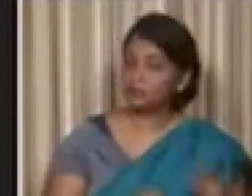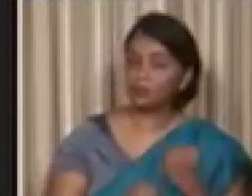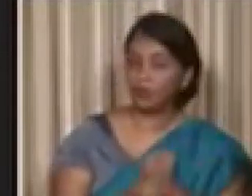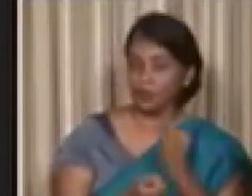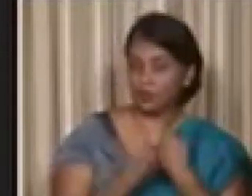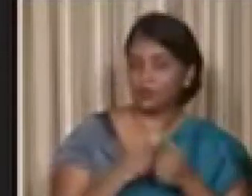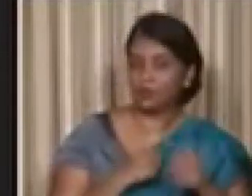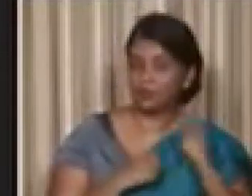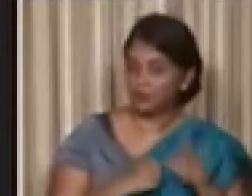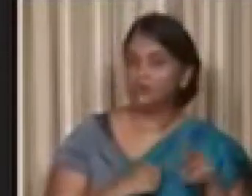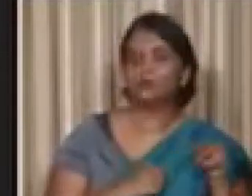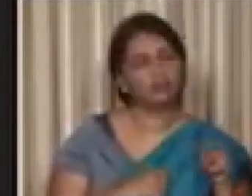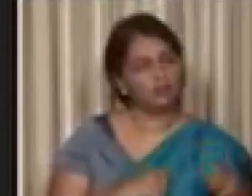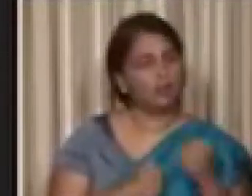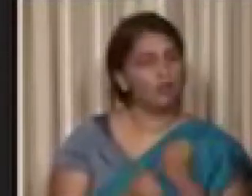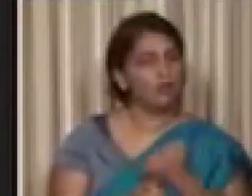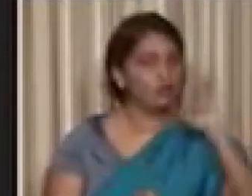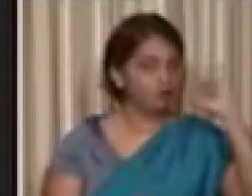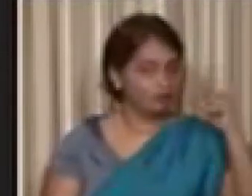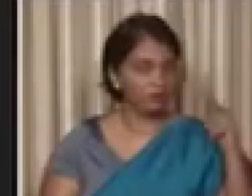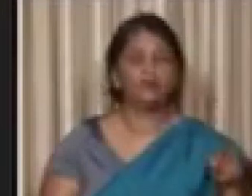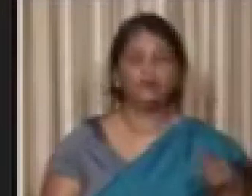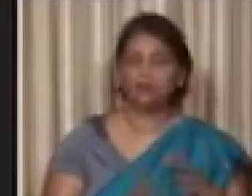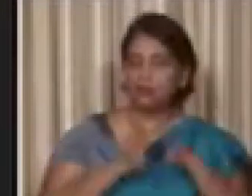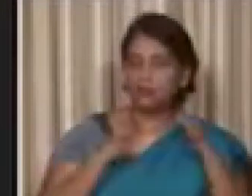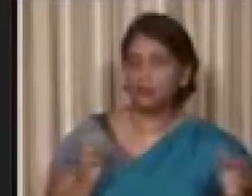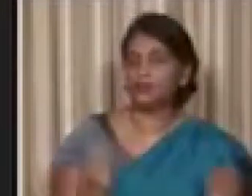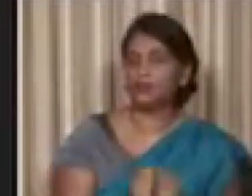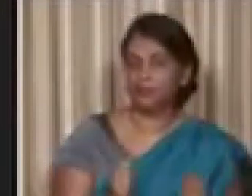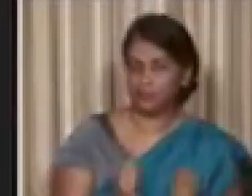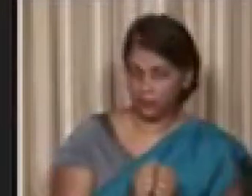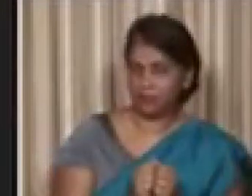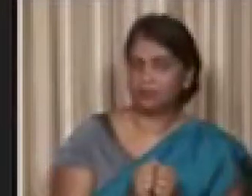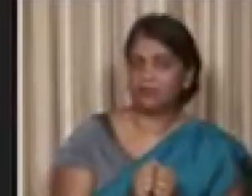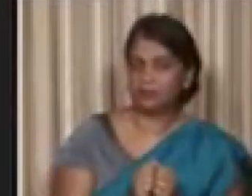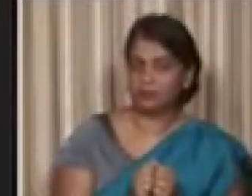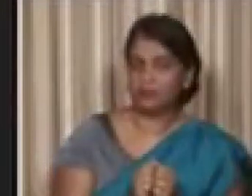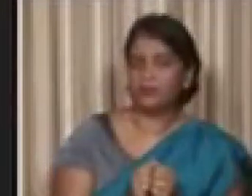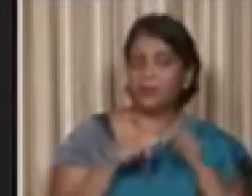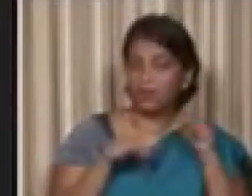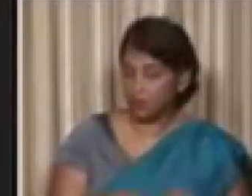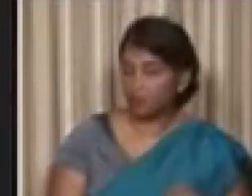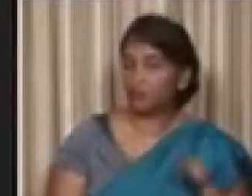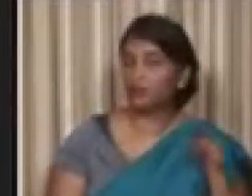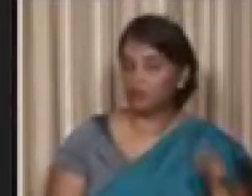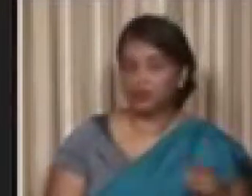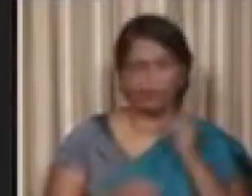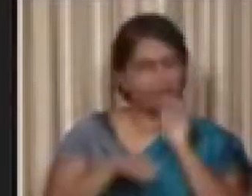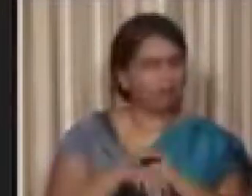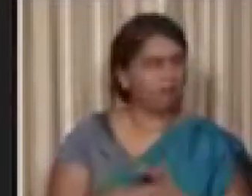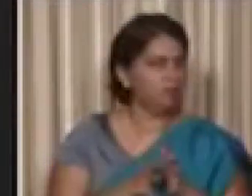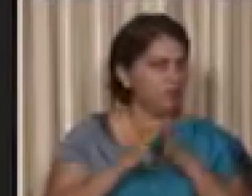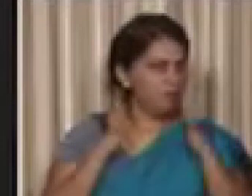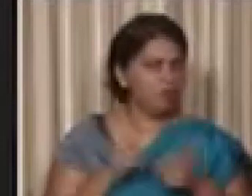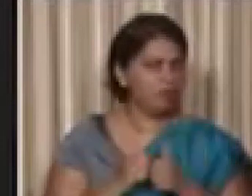මෙහෙයුම ක්‍රියාත්මක වෙනකොට පොලිස්පතිවරයා විශාල කාර්යභාරයක් කරනවා. අද ඒ බැටලීම් විශාල වශයෙන්